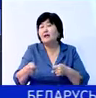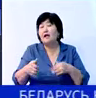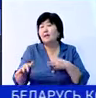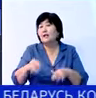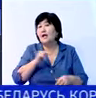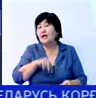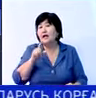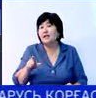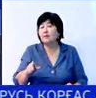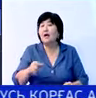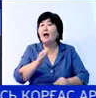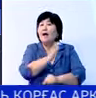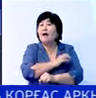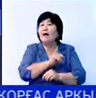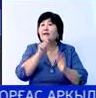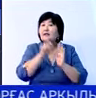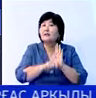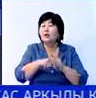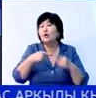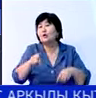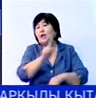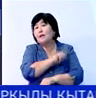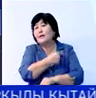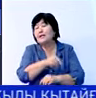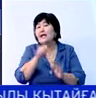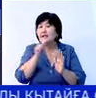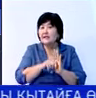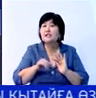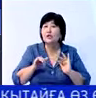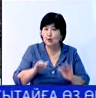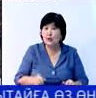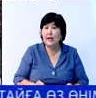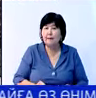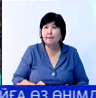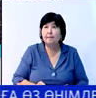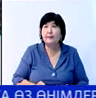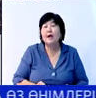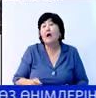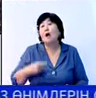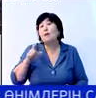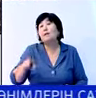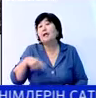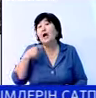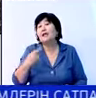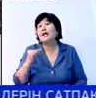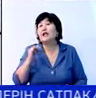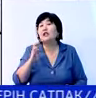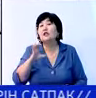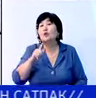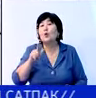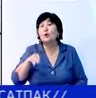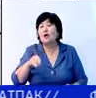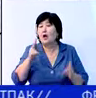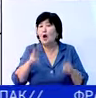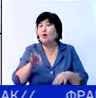шарада қызметкерлер қан қысымын өлшетіп, түрлі медициналық тексерістер жүргізілді. Мамандардың айтуынша инсульт қауіпті ауру.